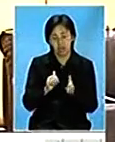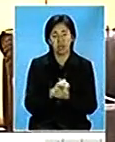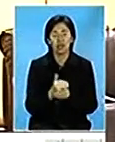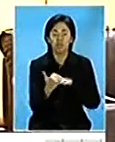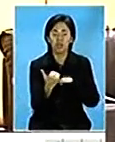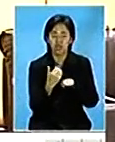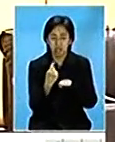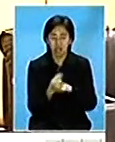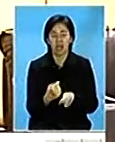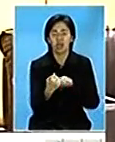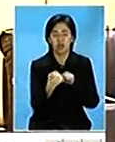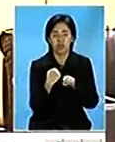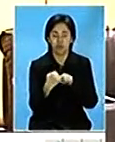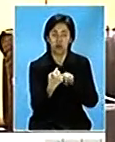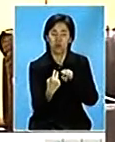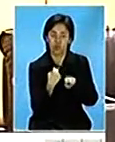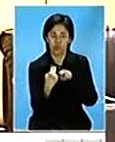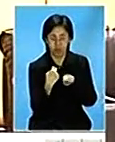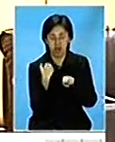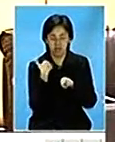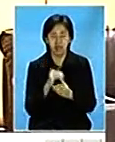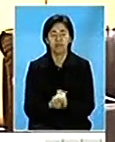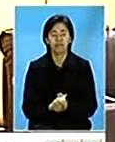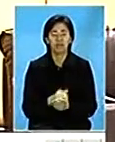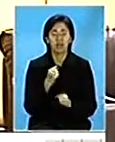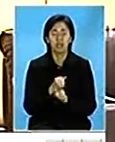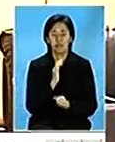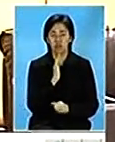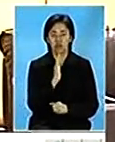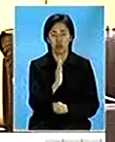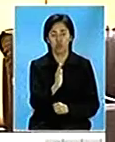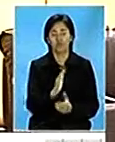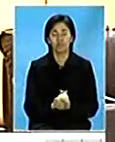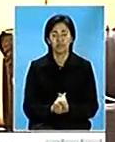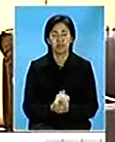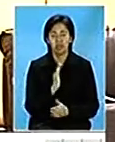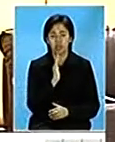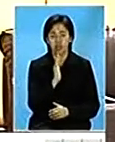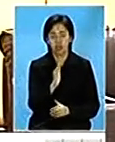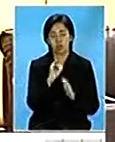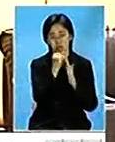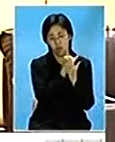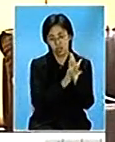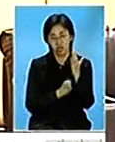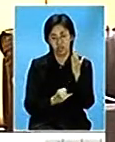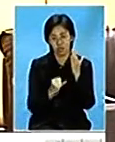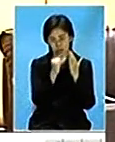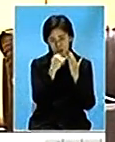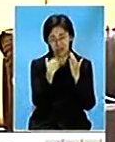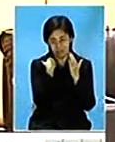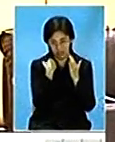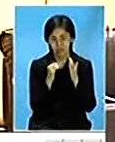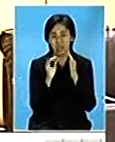รตั้งแต่สองช่องขึ้นไปเป็นทางตรงซึ่งเชื่อมต่อระหว่างจังหวัดและจังหวัดและภูมิภ